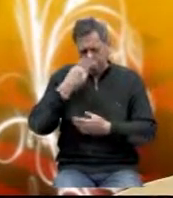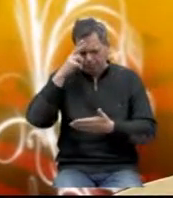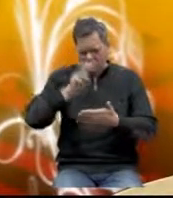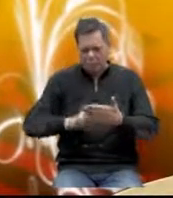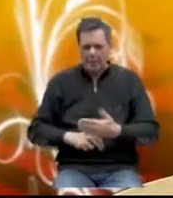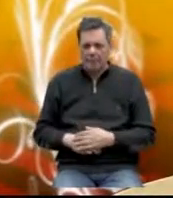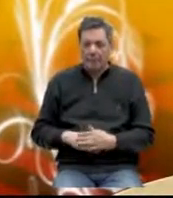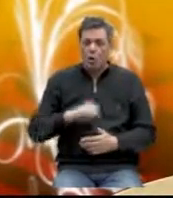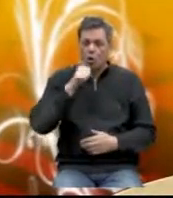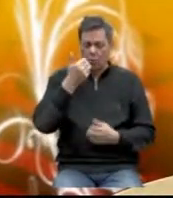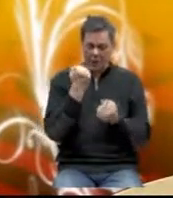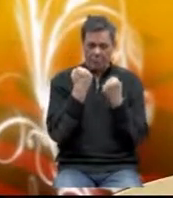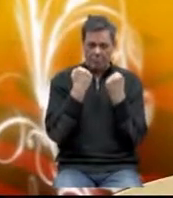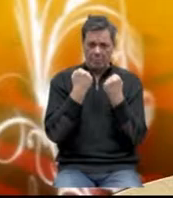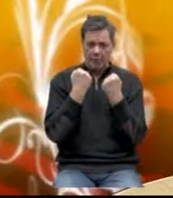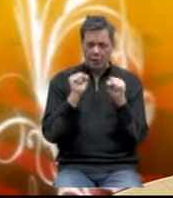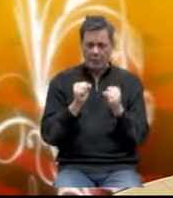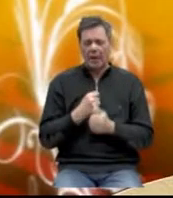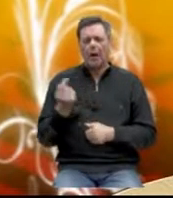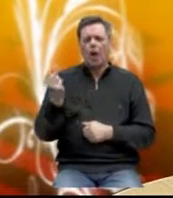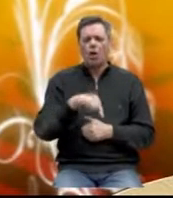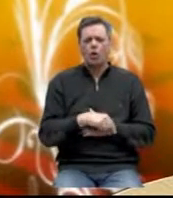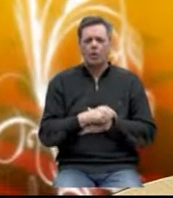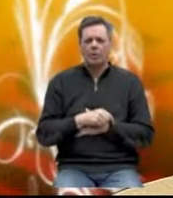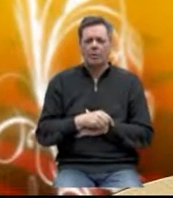vi sutra četvrtak možete svakako doći...